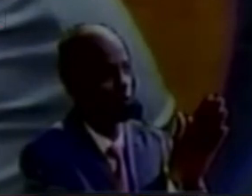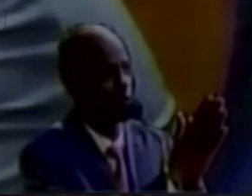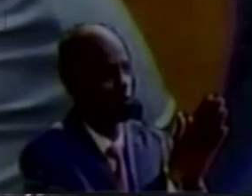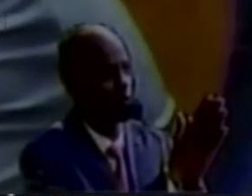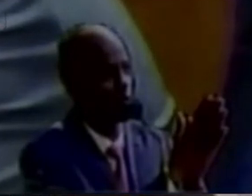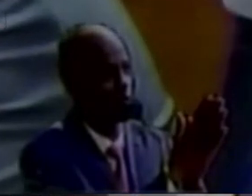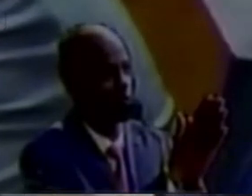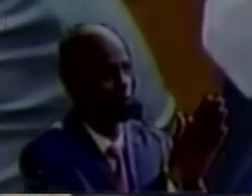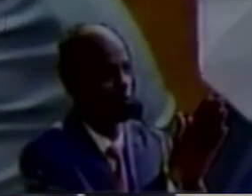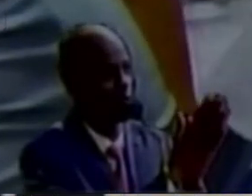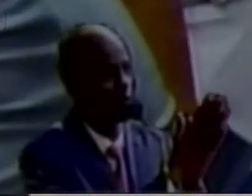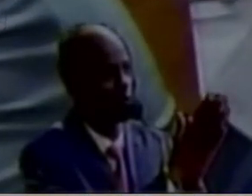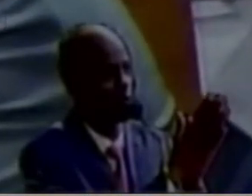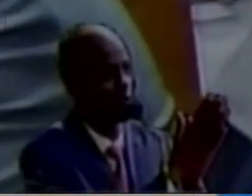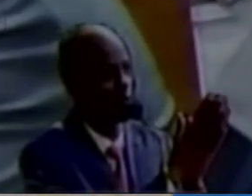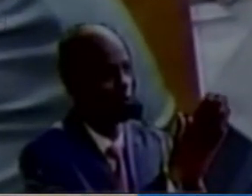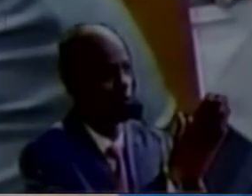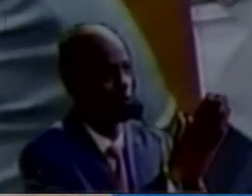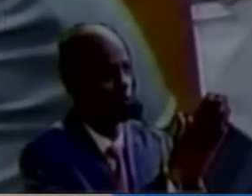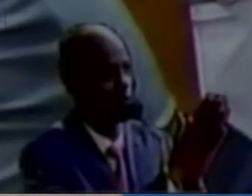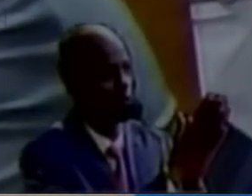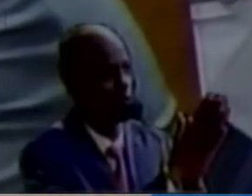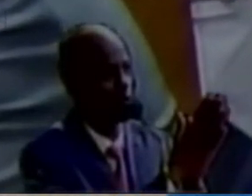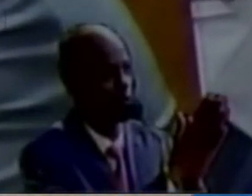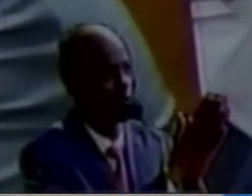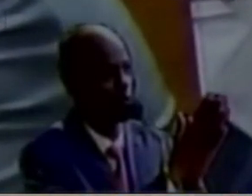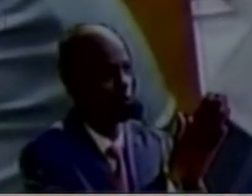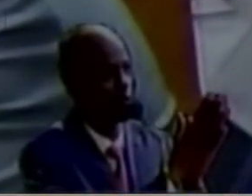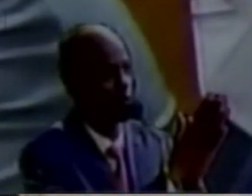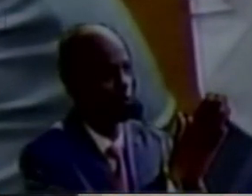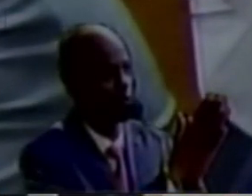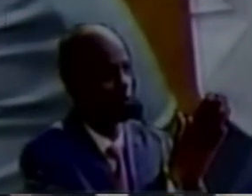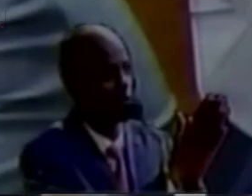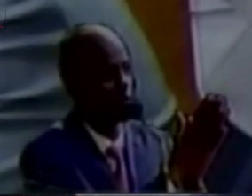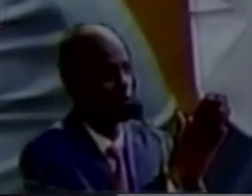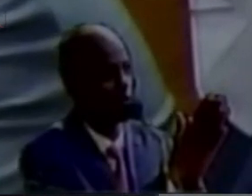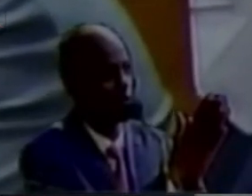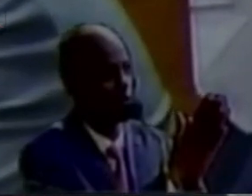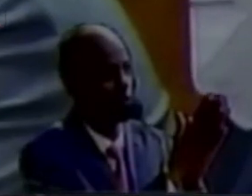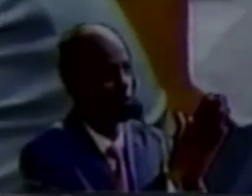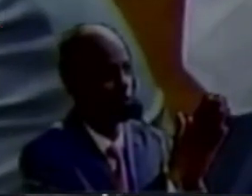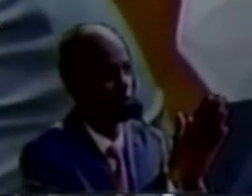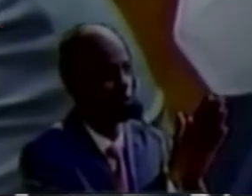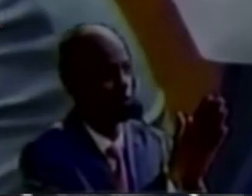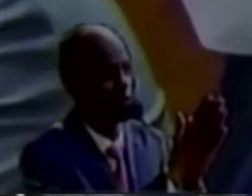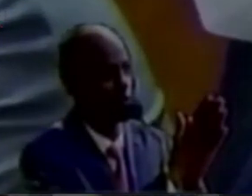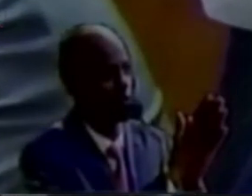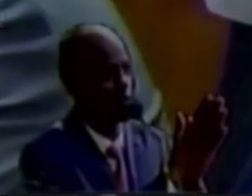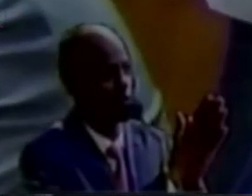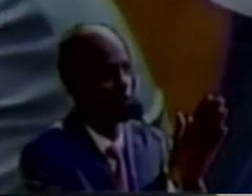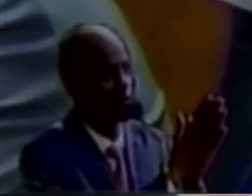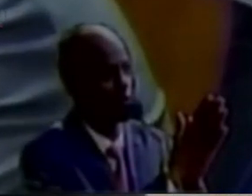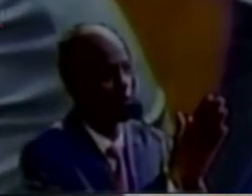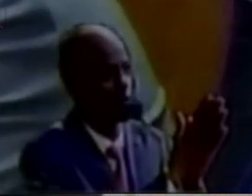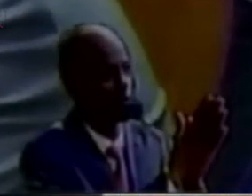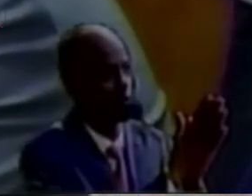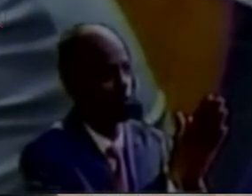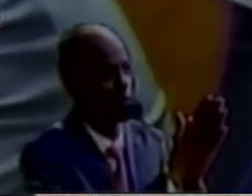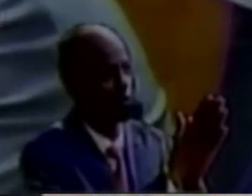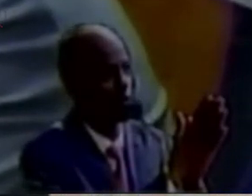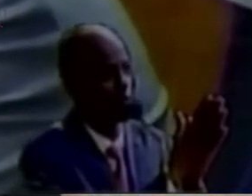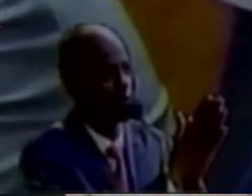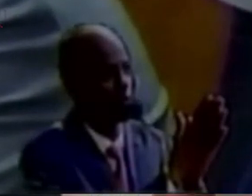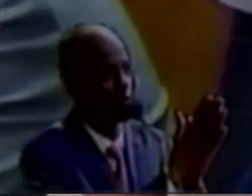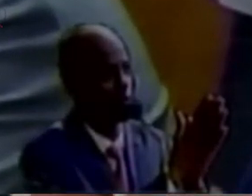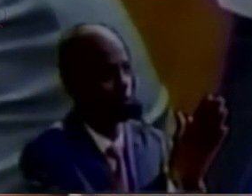des infrastructures privées, publiques et de divers pans de versants caractérisés par des glissements de terrain,